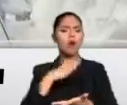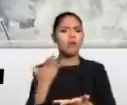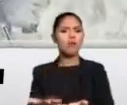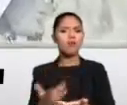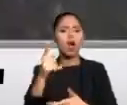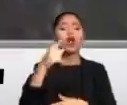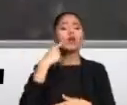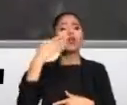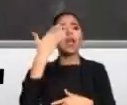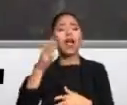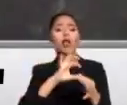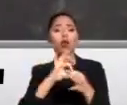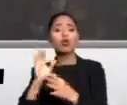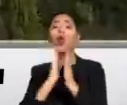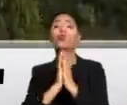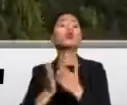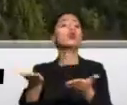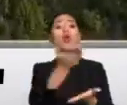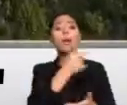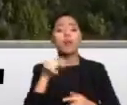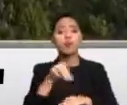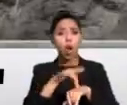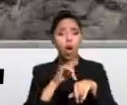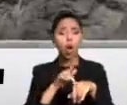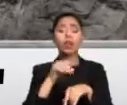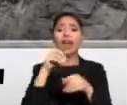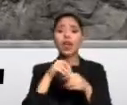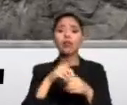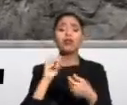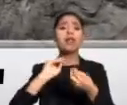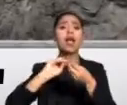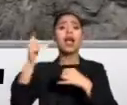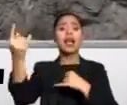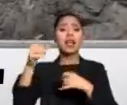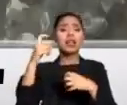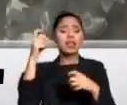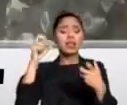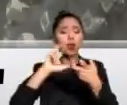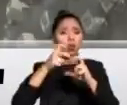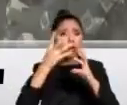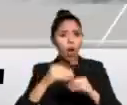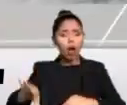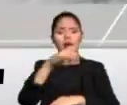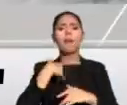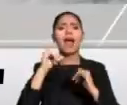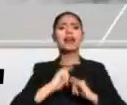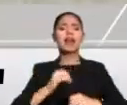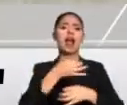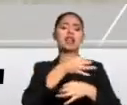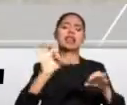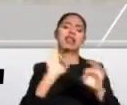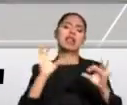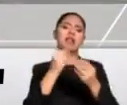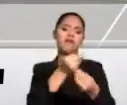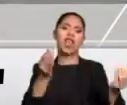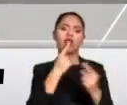Erdoğan sözlerini kusura bakmasınlar bu ülkeye husumet besleyenleri rahatsız etmeyi sürdüreceğiz cümlesiyle bitirdi. Bu ülkenin